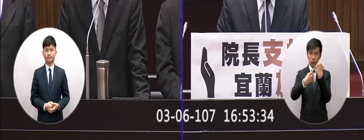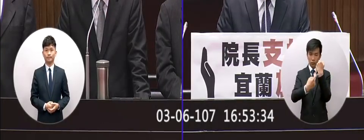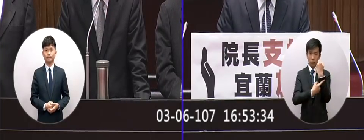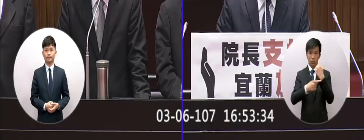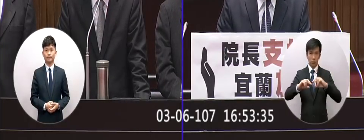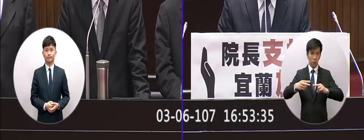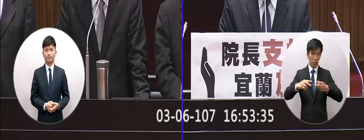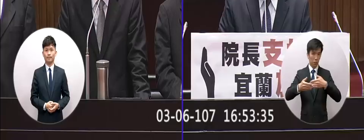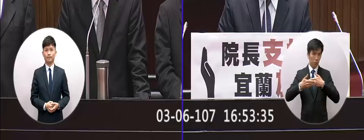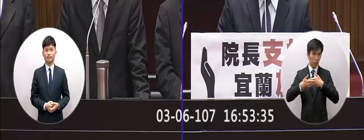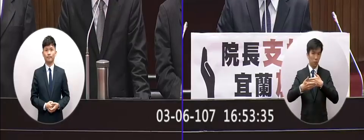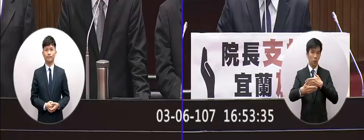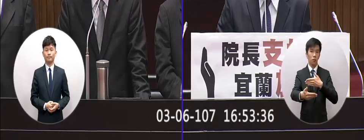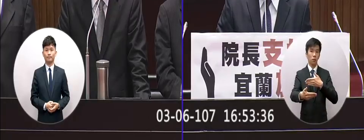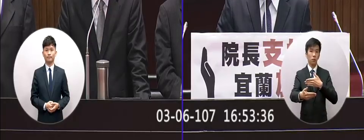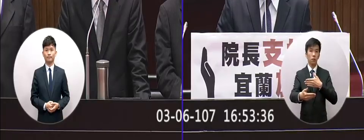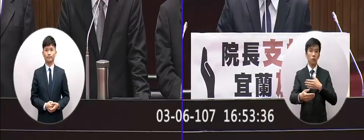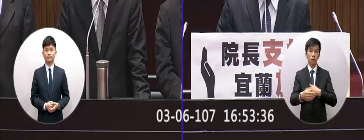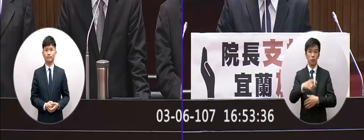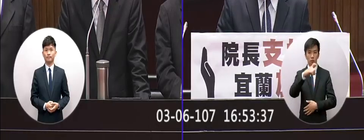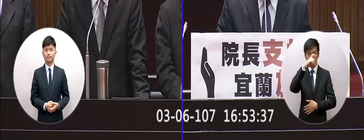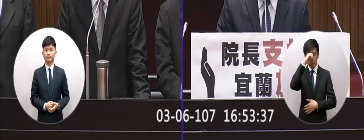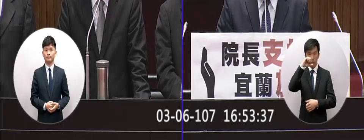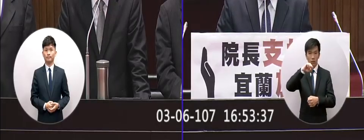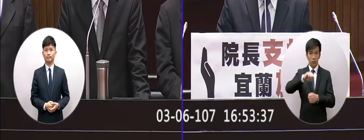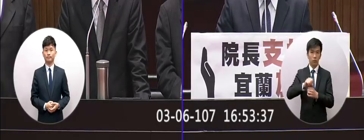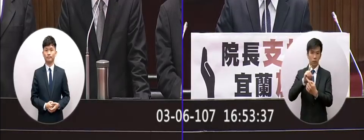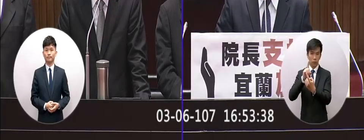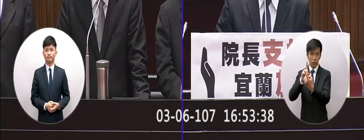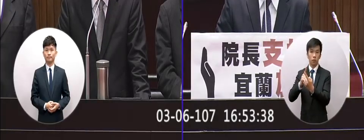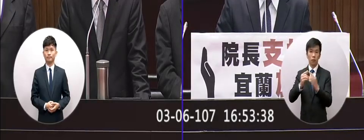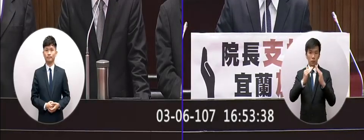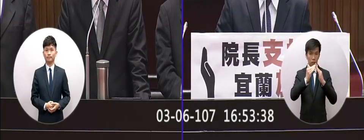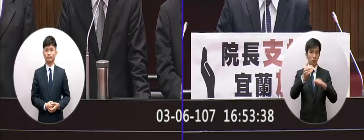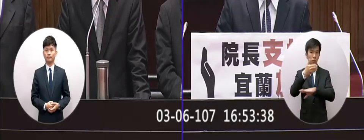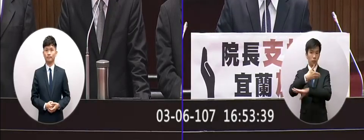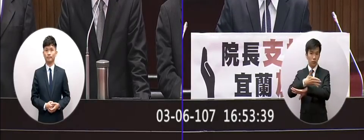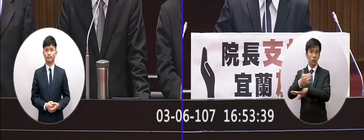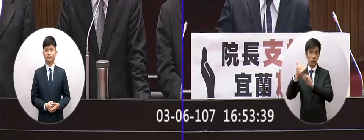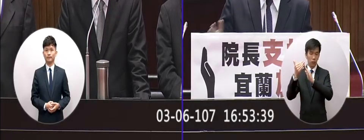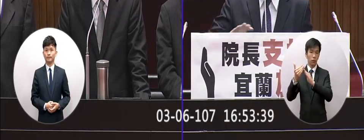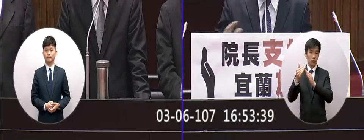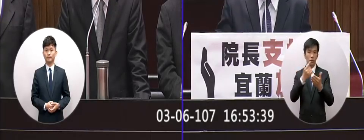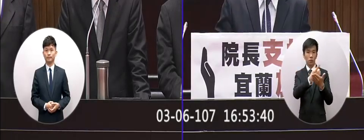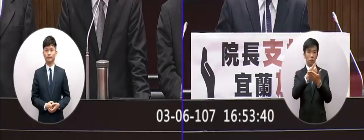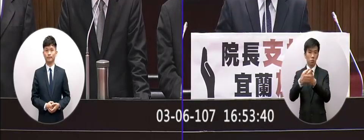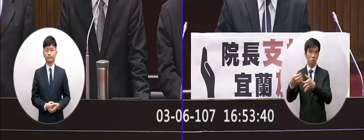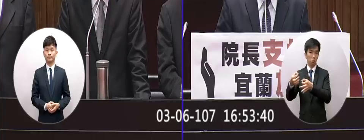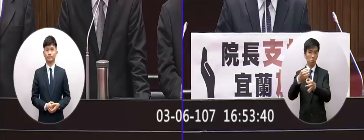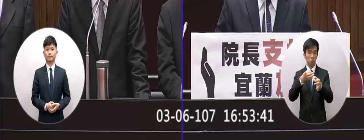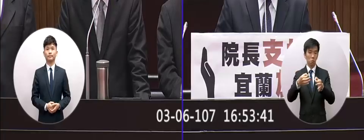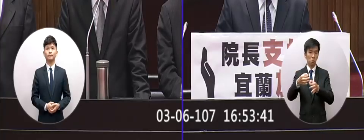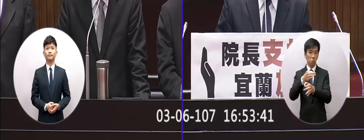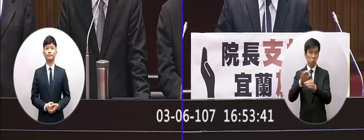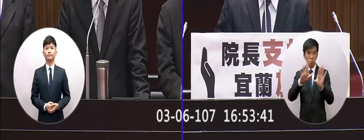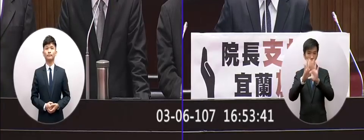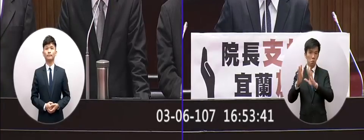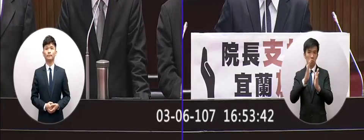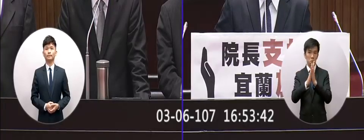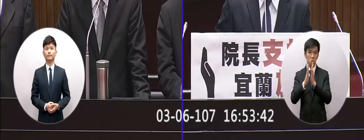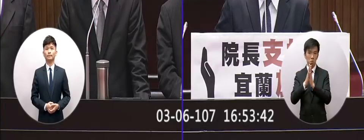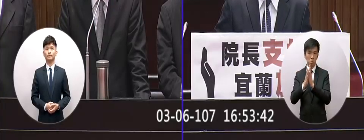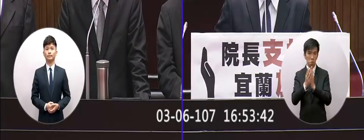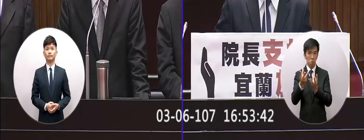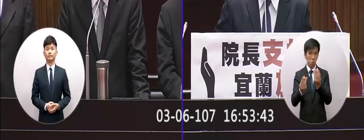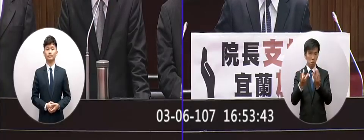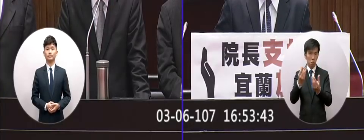对我们这个都县市的一个财政收支的状况做一些合理的调整，然后不要